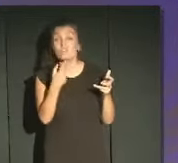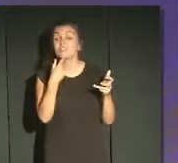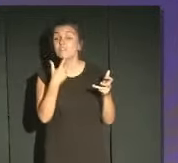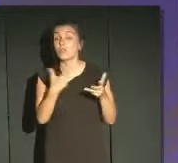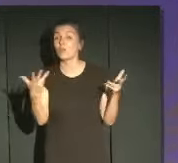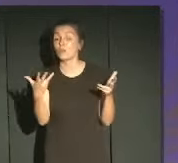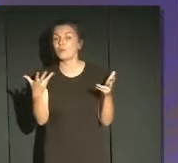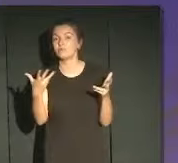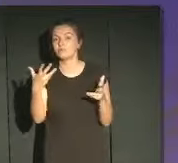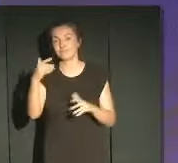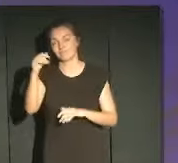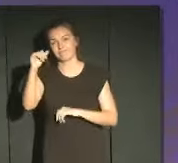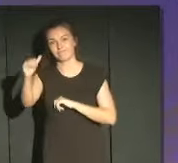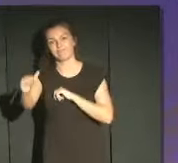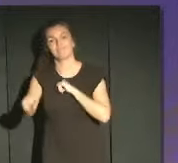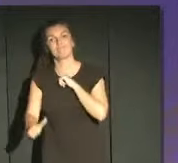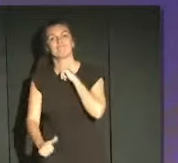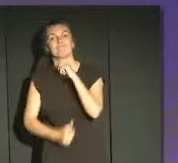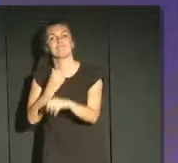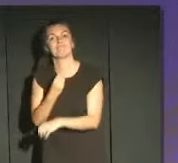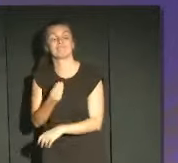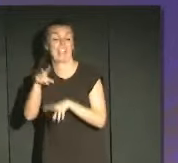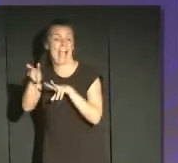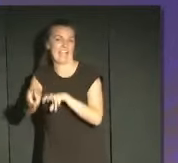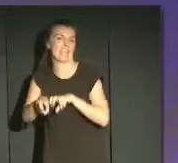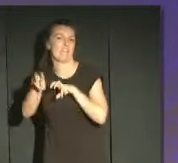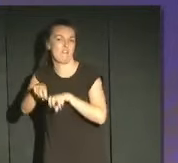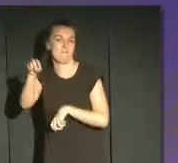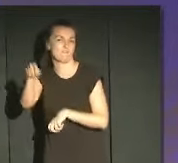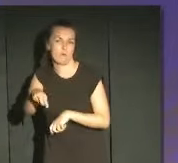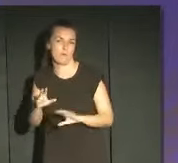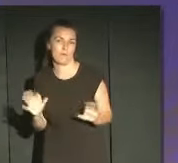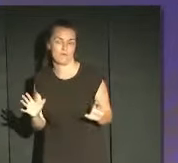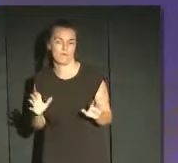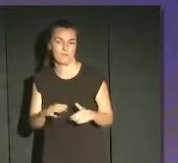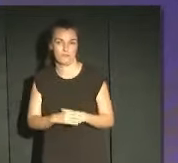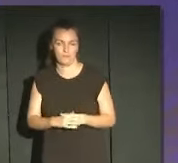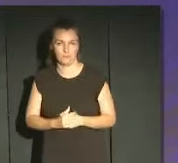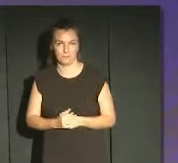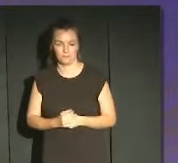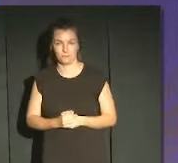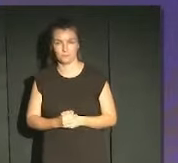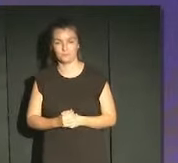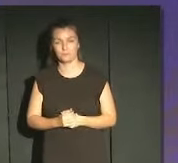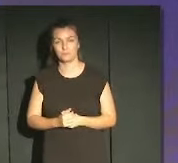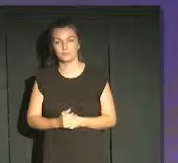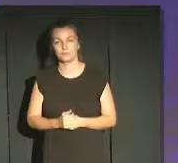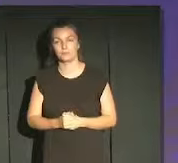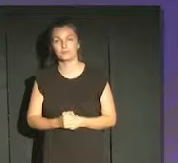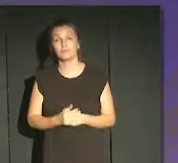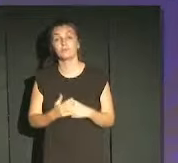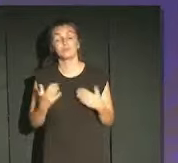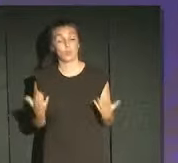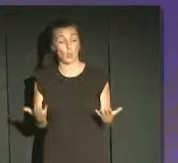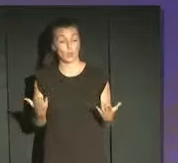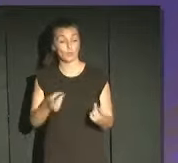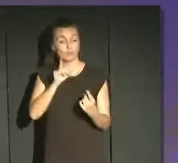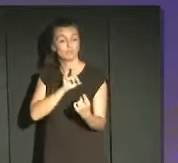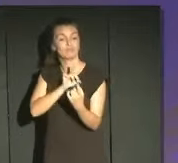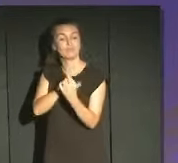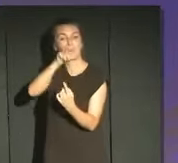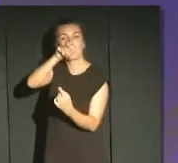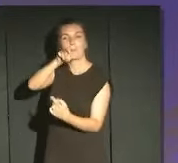souveraineté agricole on en discutter en effet aujourd'hui et nous avons rencontré Bertrand